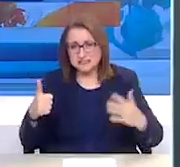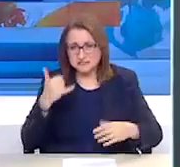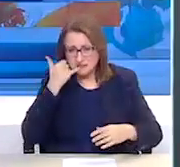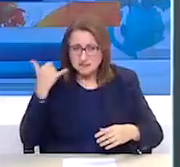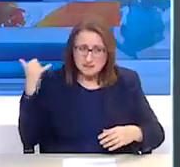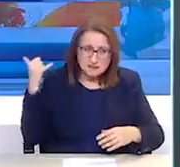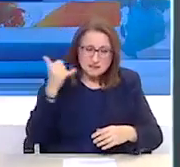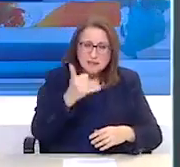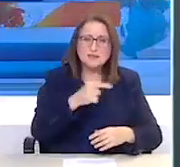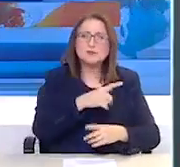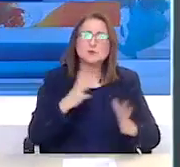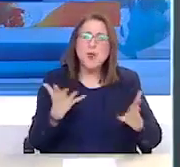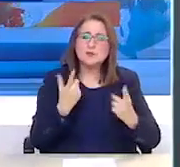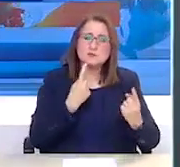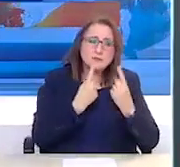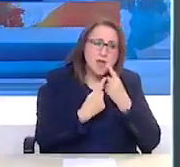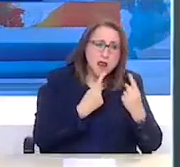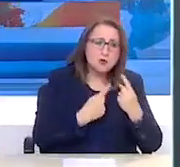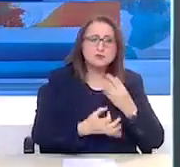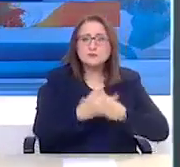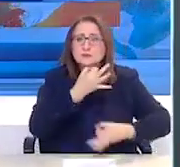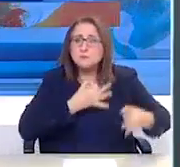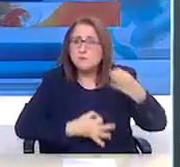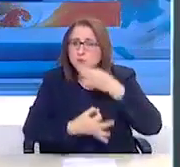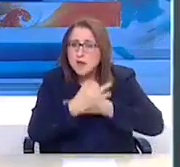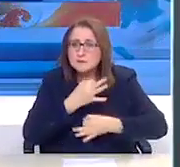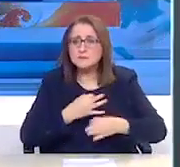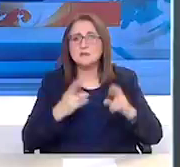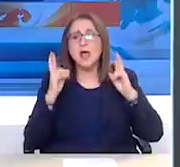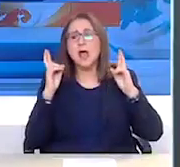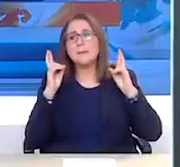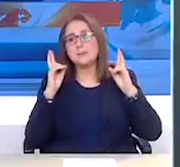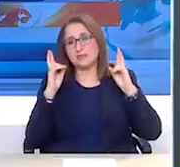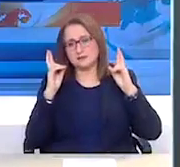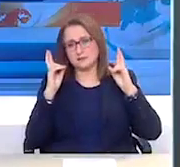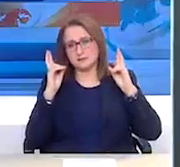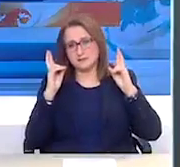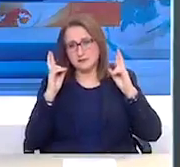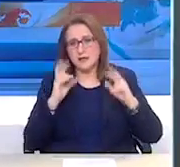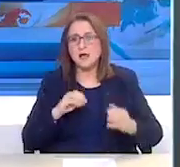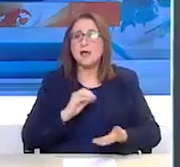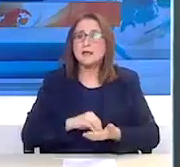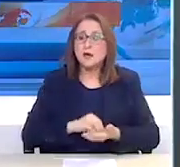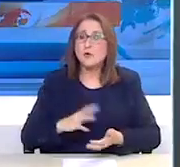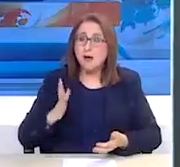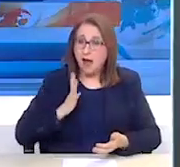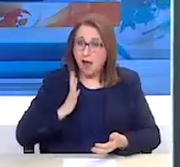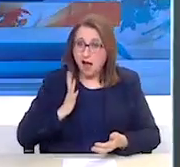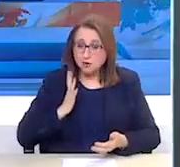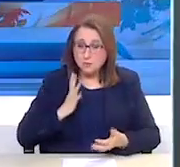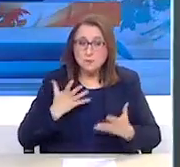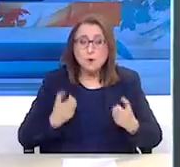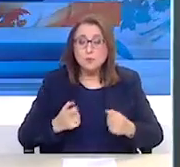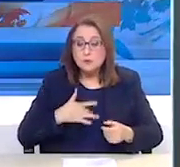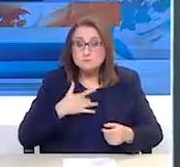να προσφέρει ένα παράθυρο διαλόγου, συμβουλών και ελπίδας. Και δίνει τη δυνατότητα σε άτομα που αντιμετωπίζουν κάποιο θέμα ψυχικής